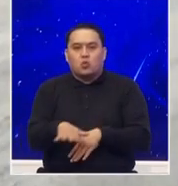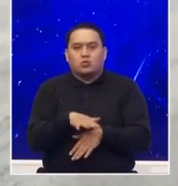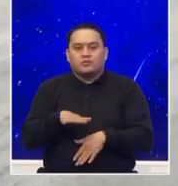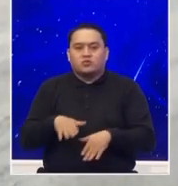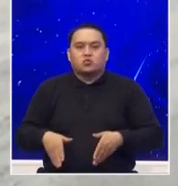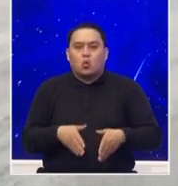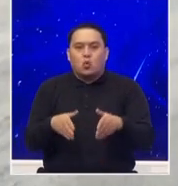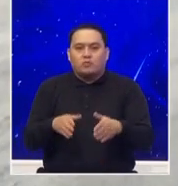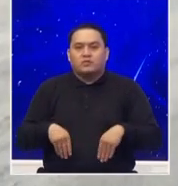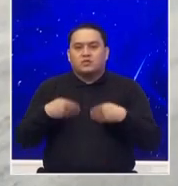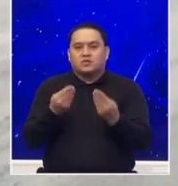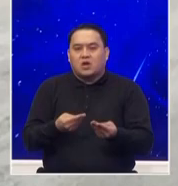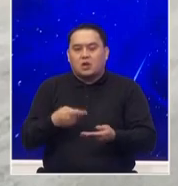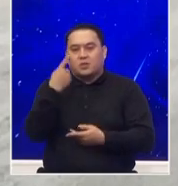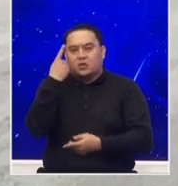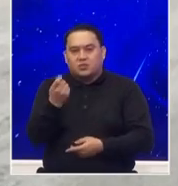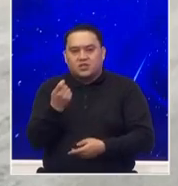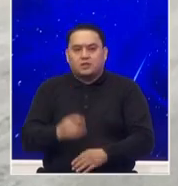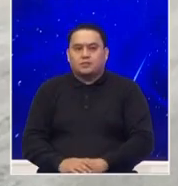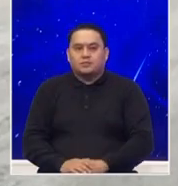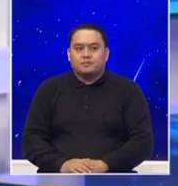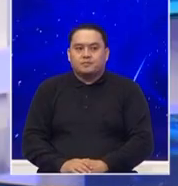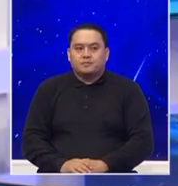служб вписываются соответствующие предписания.